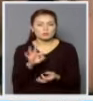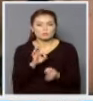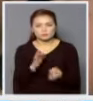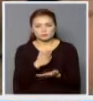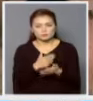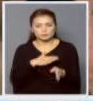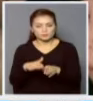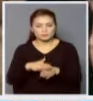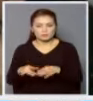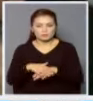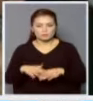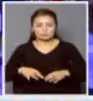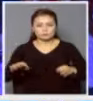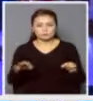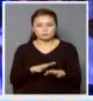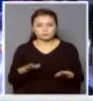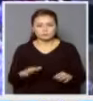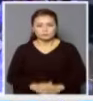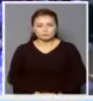музыка, исполнялись народные кюи.